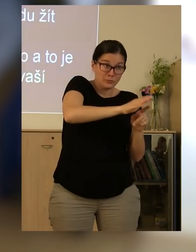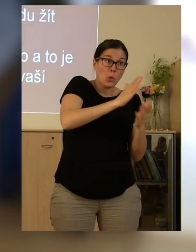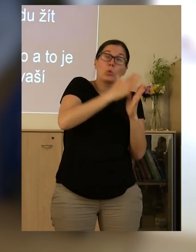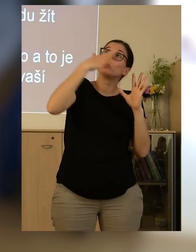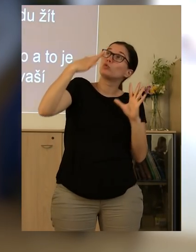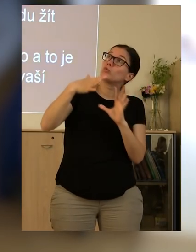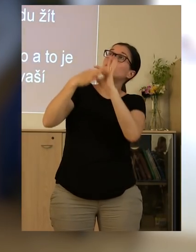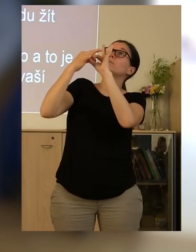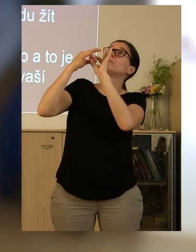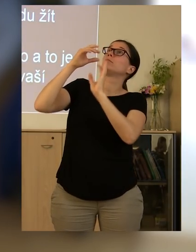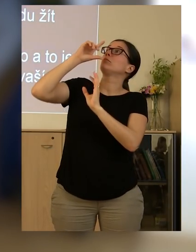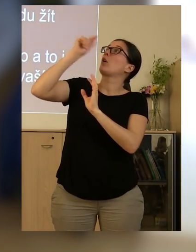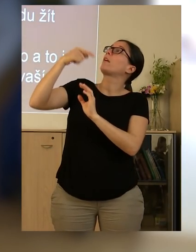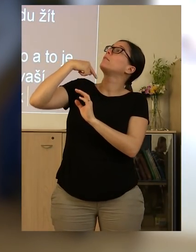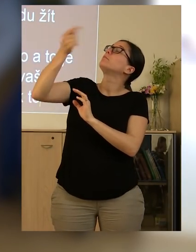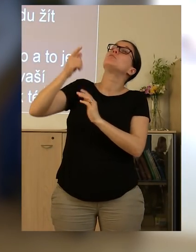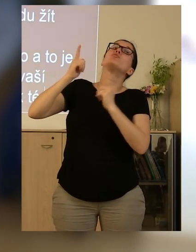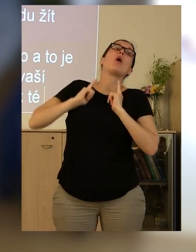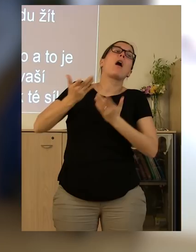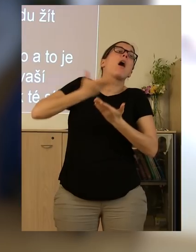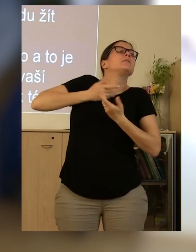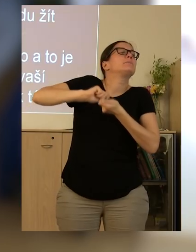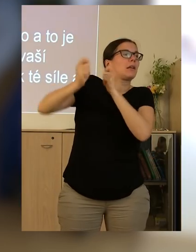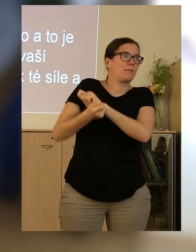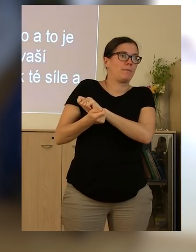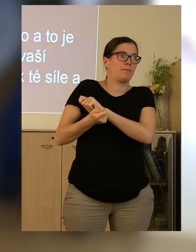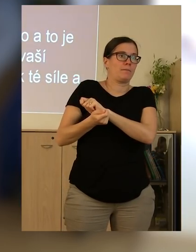řekl, čekám na změnu.